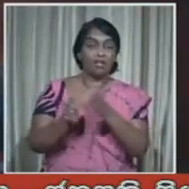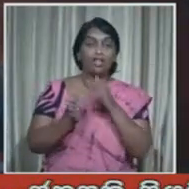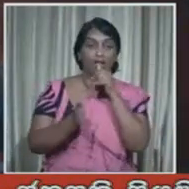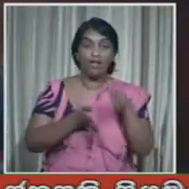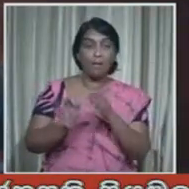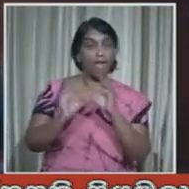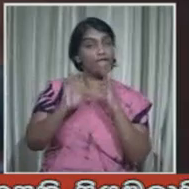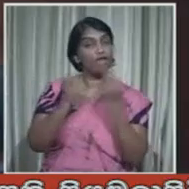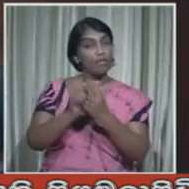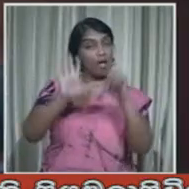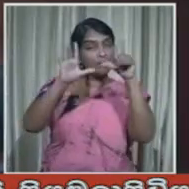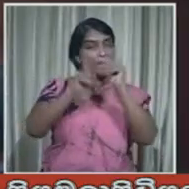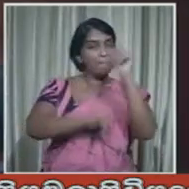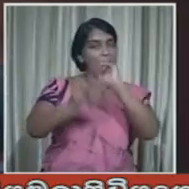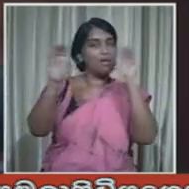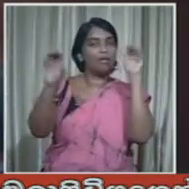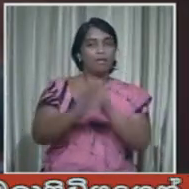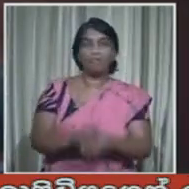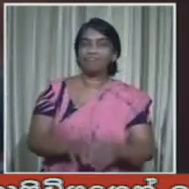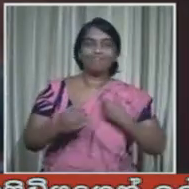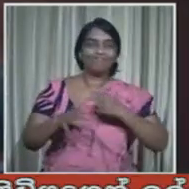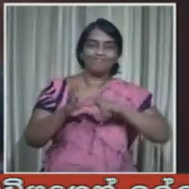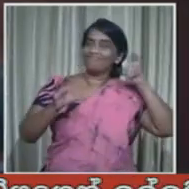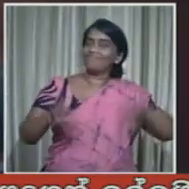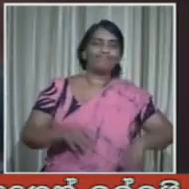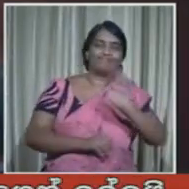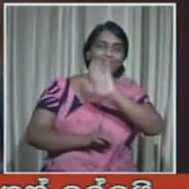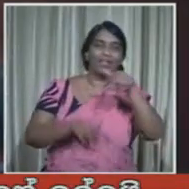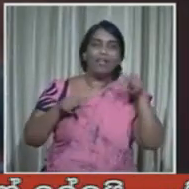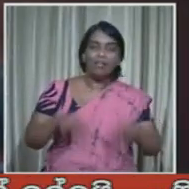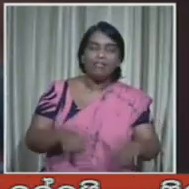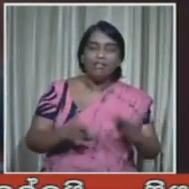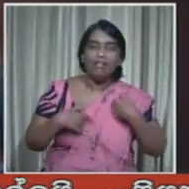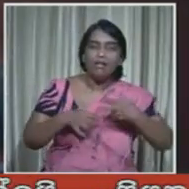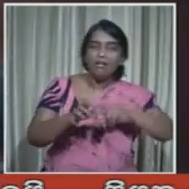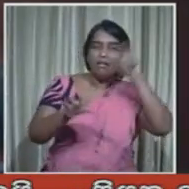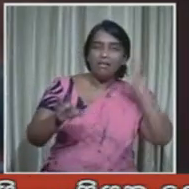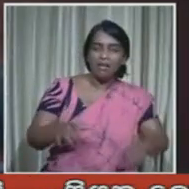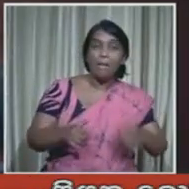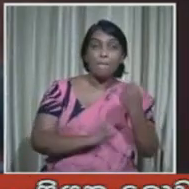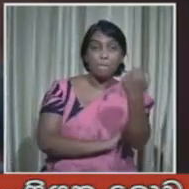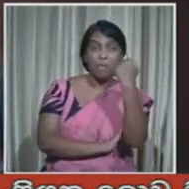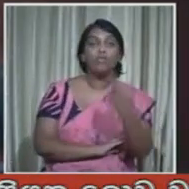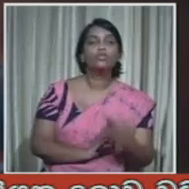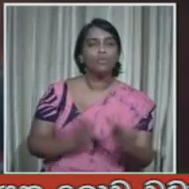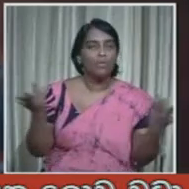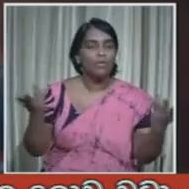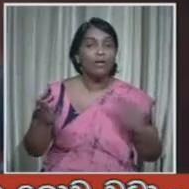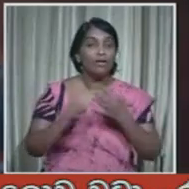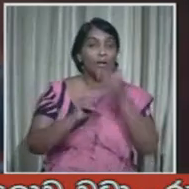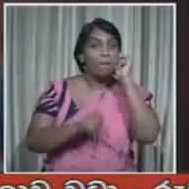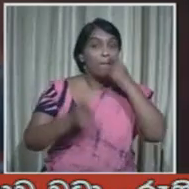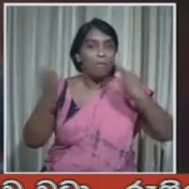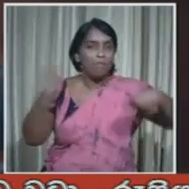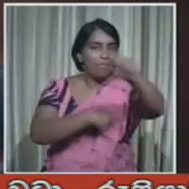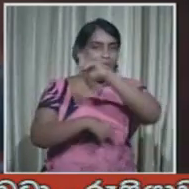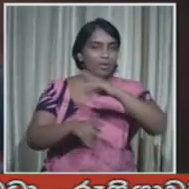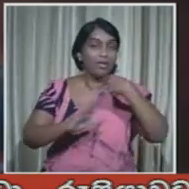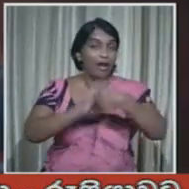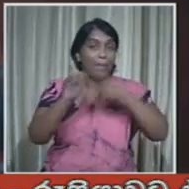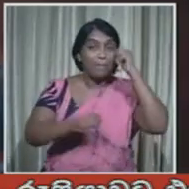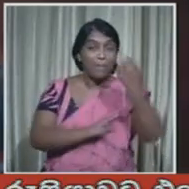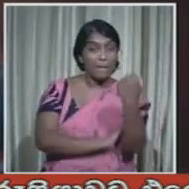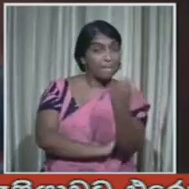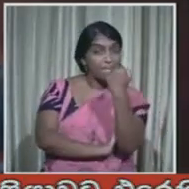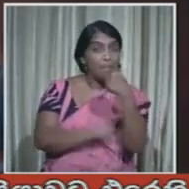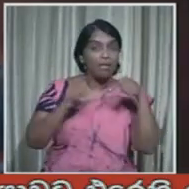ඉන්නවා කිව්වා පාර්ලිමේන්තුවේ අයින් වෙන්නේ නැහැ කිව්වා අයින් උනේ නැද්ද එහෙනම් බලය තියෙන කොහෙද බලය තියෙන ජනතාව ගාව තියෙන පළේට